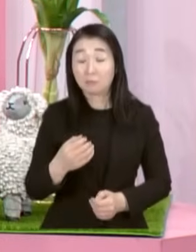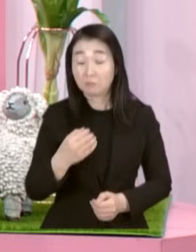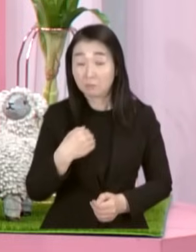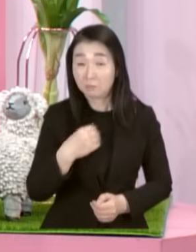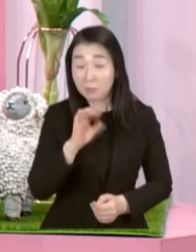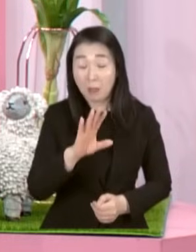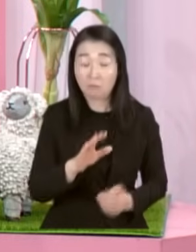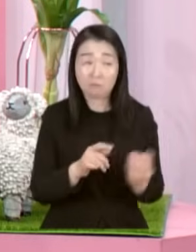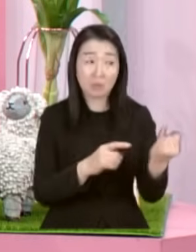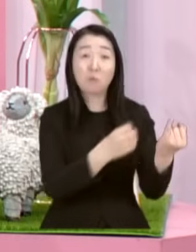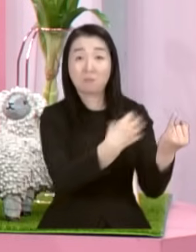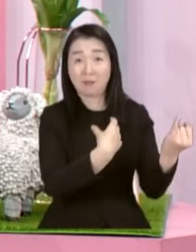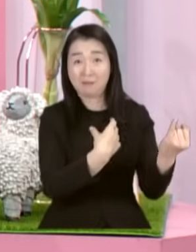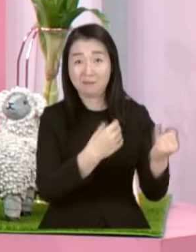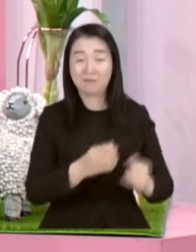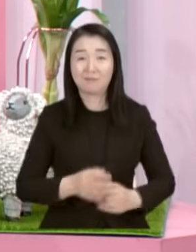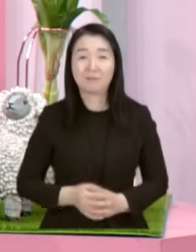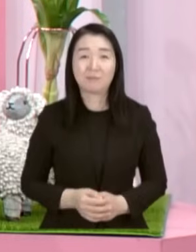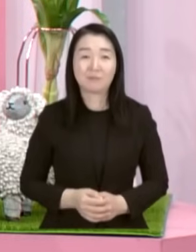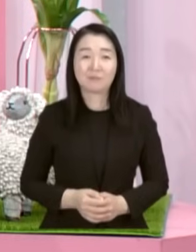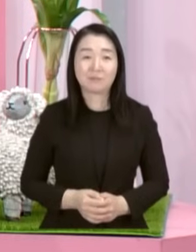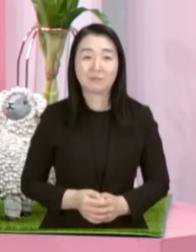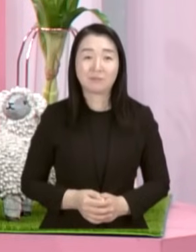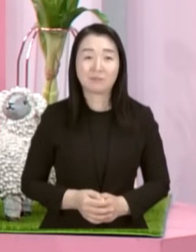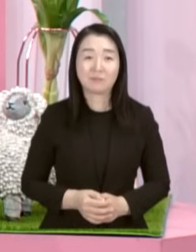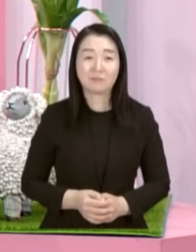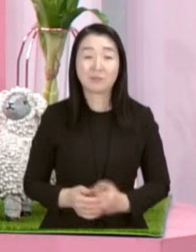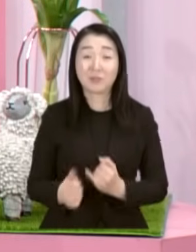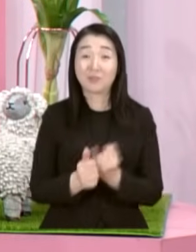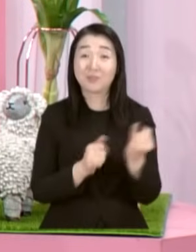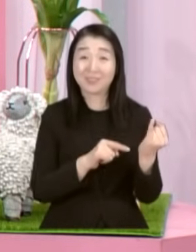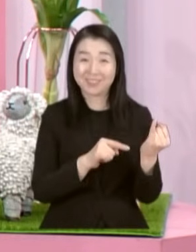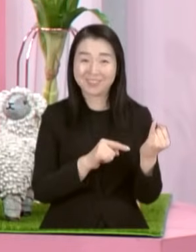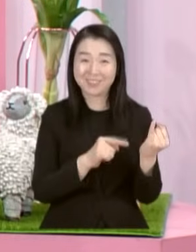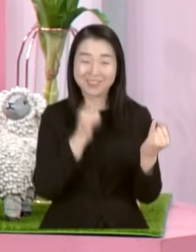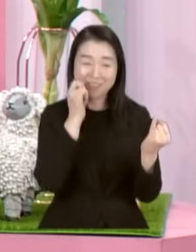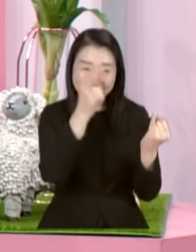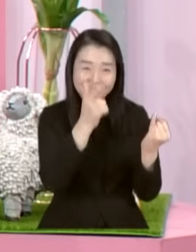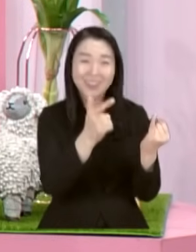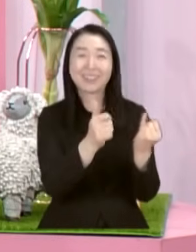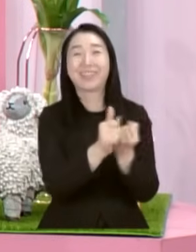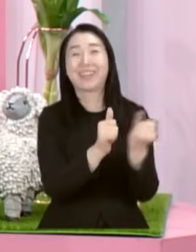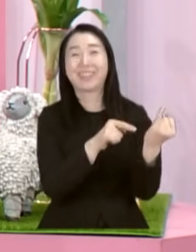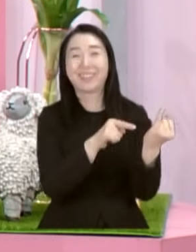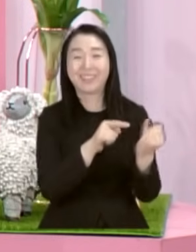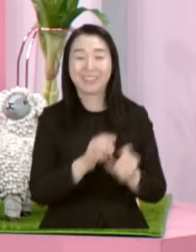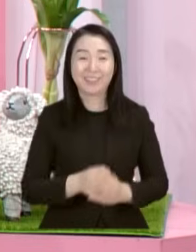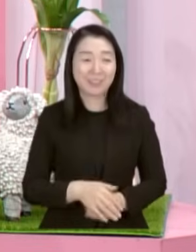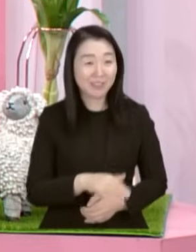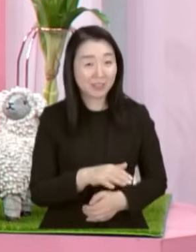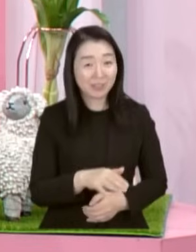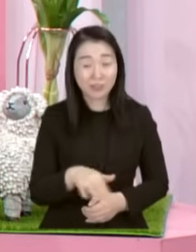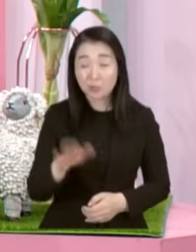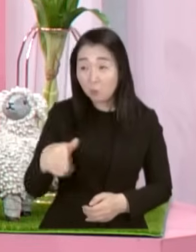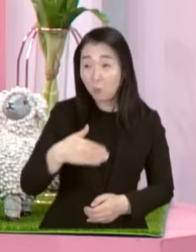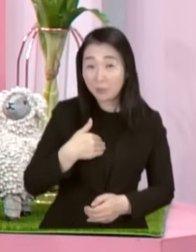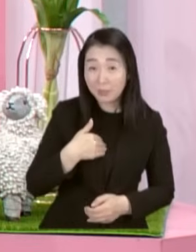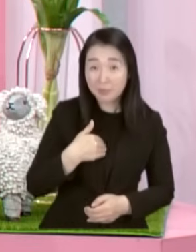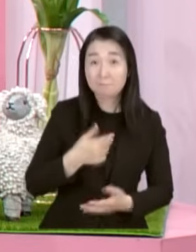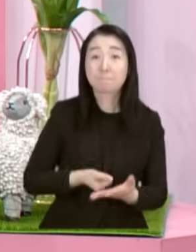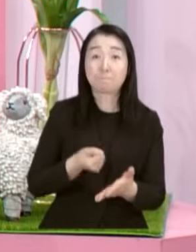가만히 있는데 사모님이 집사람이 그렇게. 훌륭한 부인 아내 아닙니다. 여보.